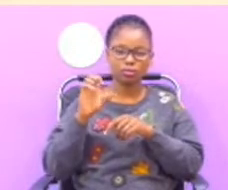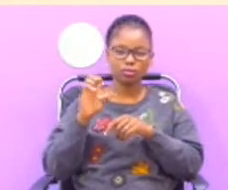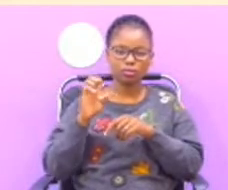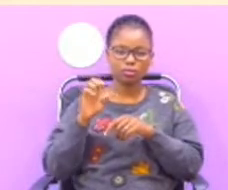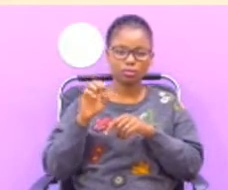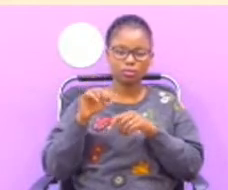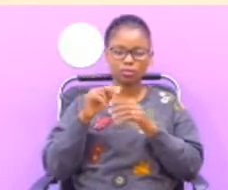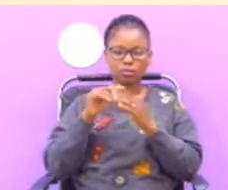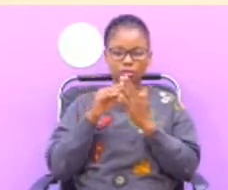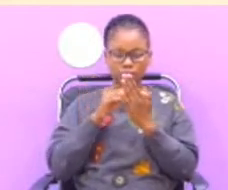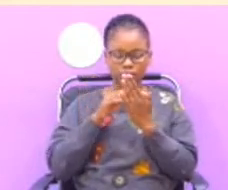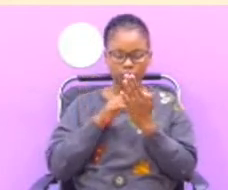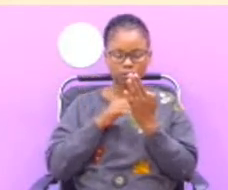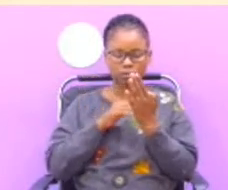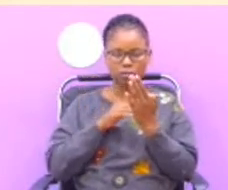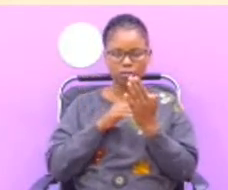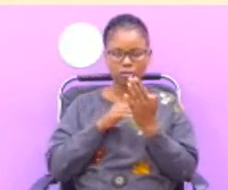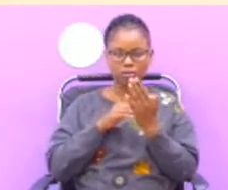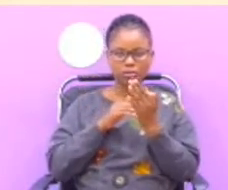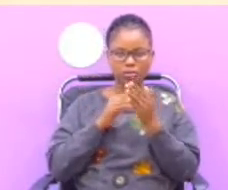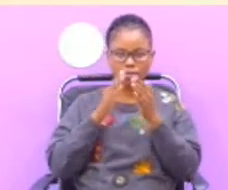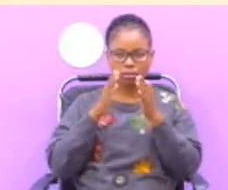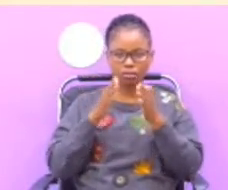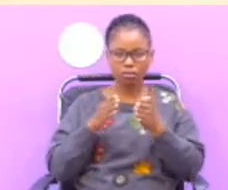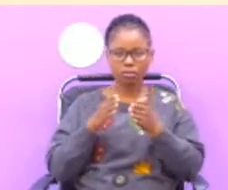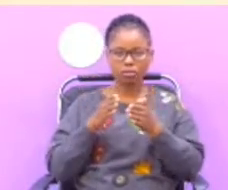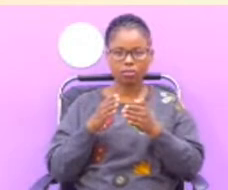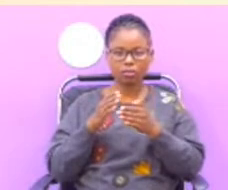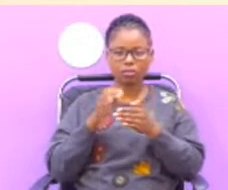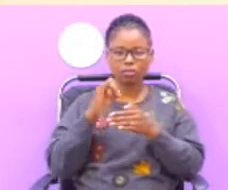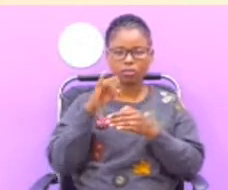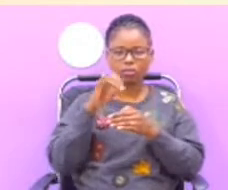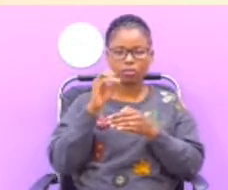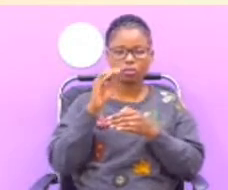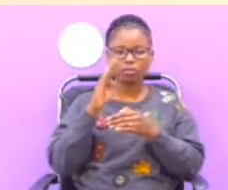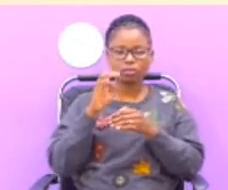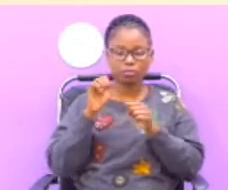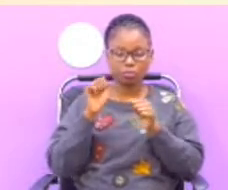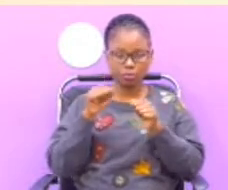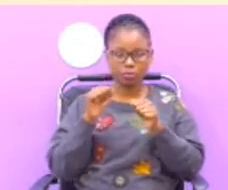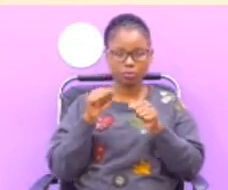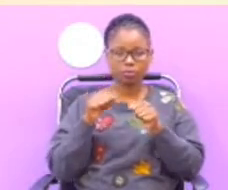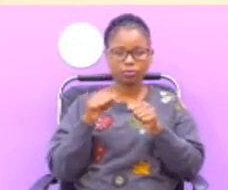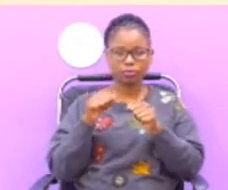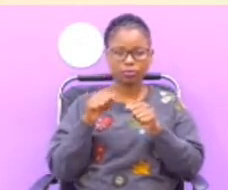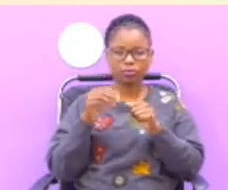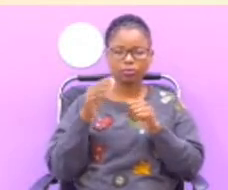ma thiini wa ibuku-ini ria mundu ugwitwo Job Ayubu ngai witu ni mwihokeku